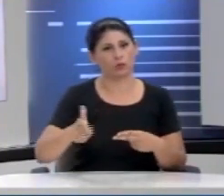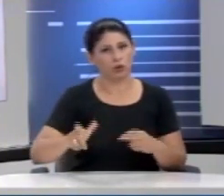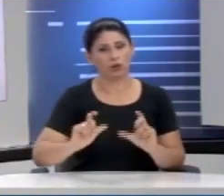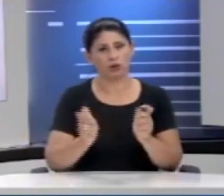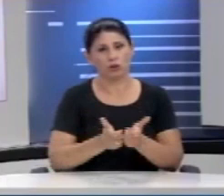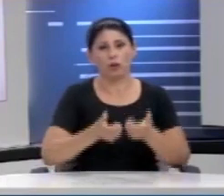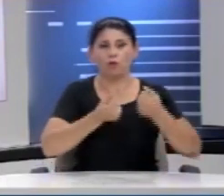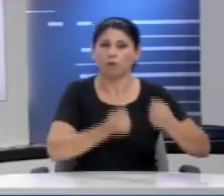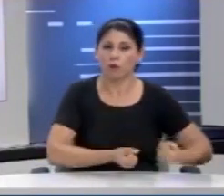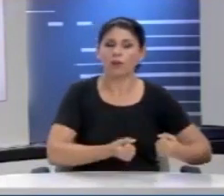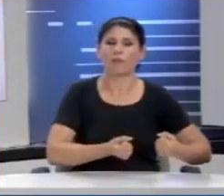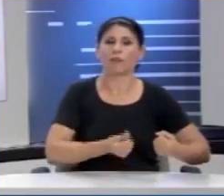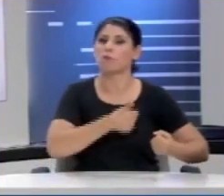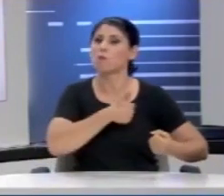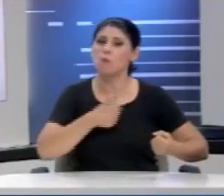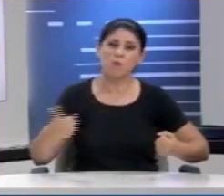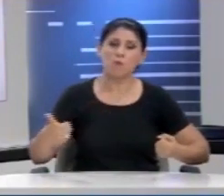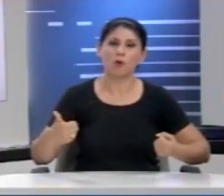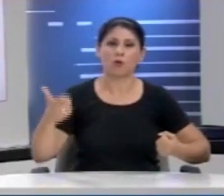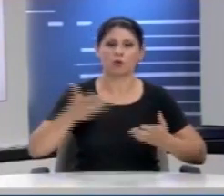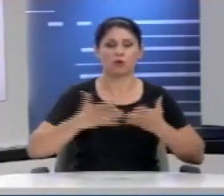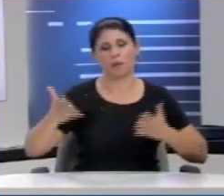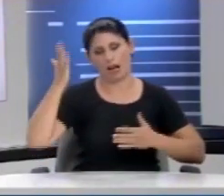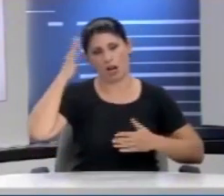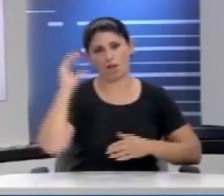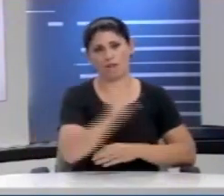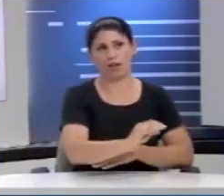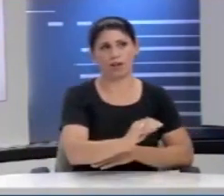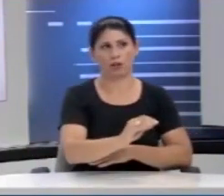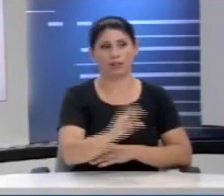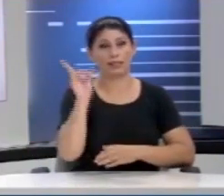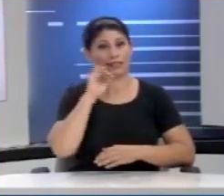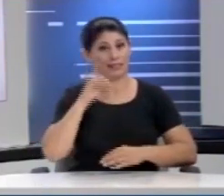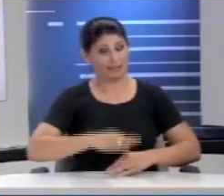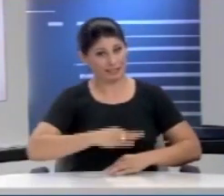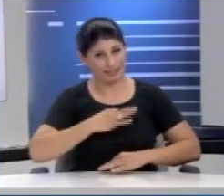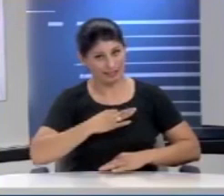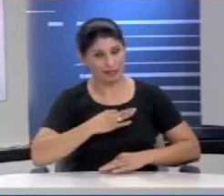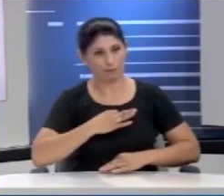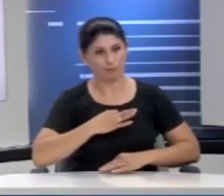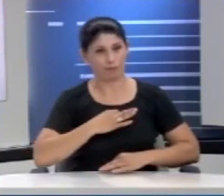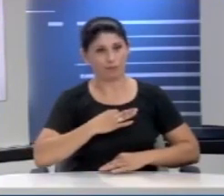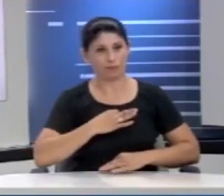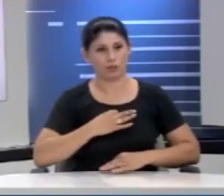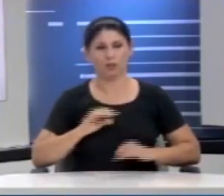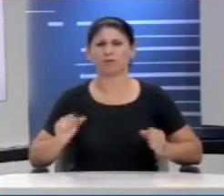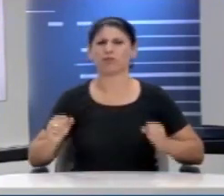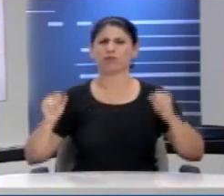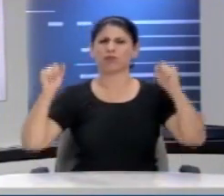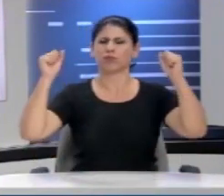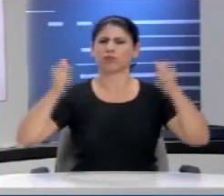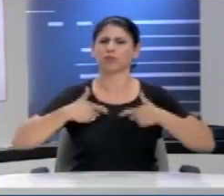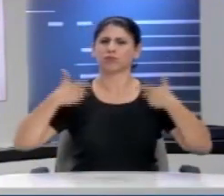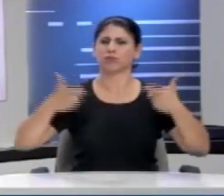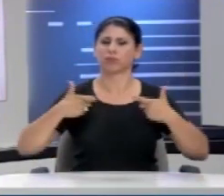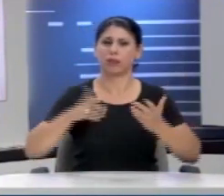οικογενειών, φορτώνοντας τα βάρη μόνο στο μεγάλο κεφάλαιο. Κυρίες και κύριοι, πανηγυρίζετε